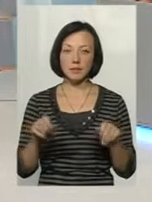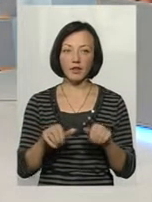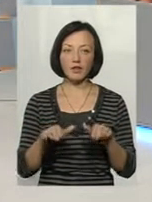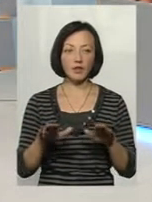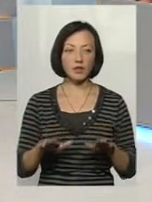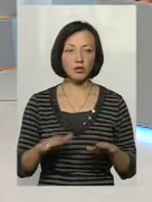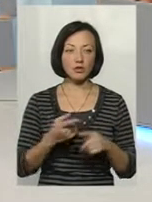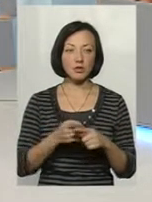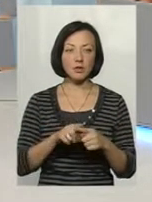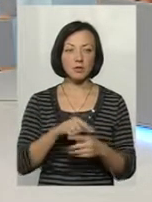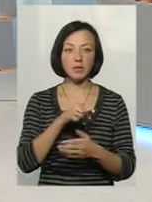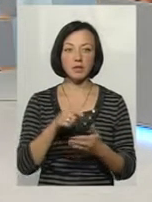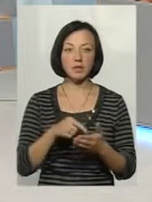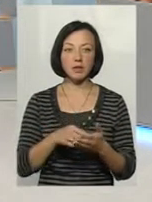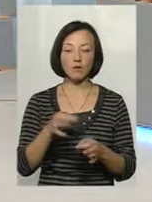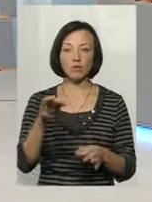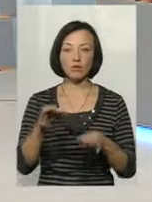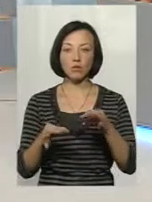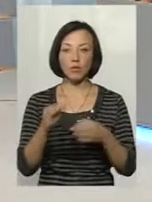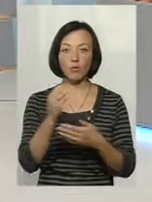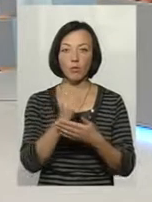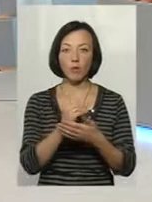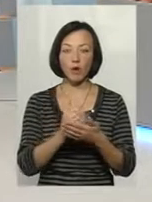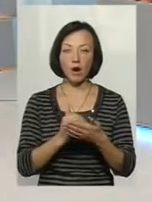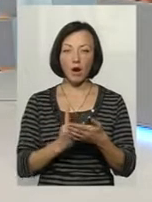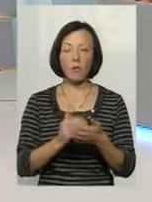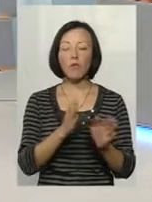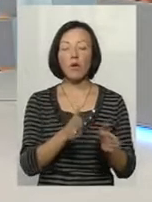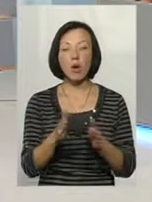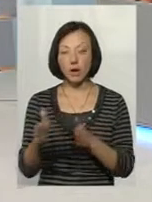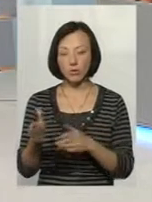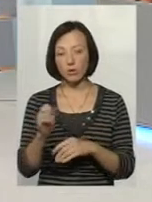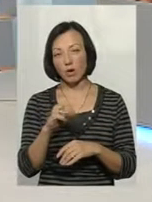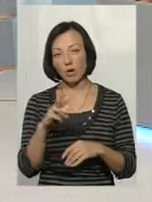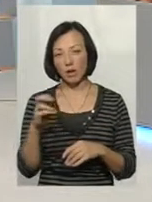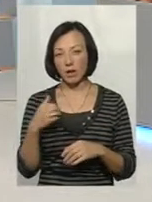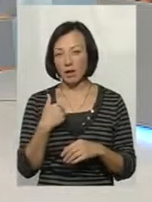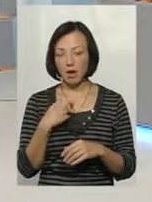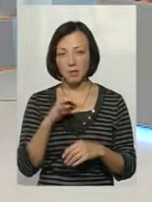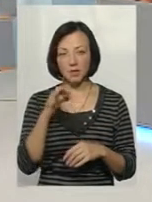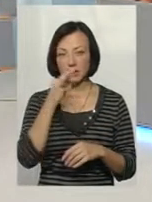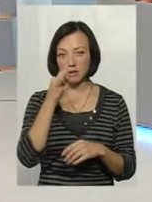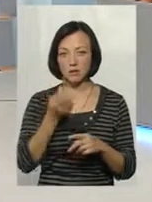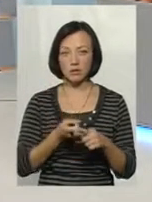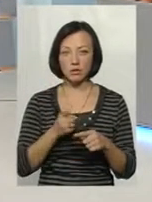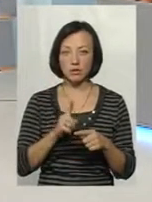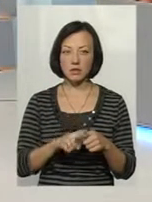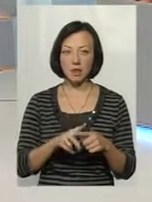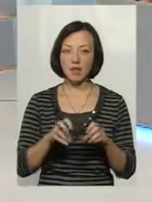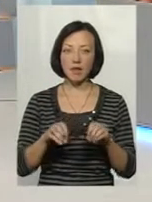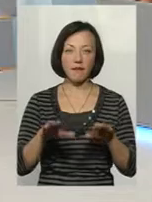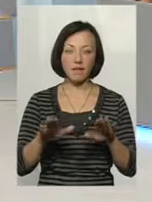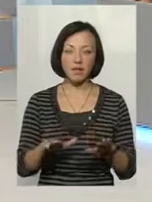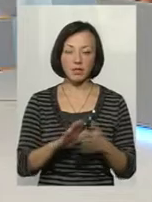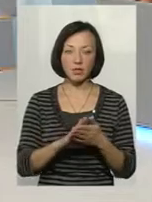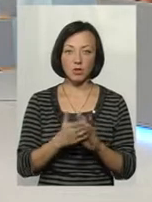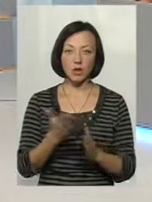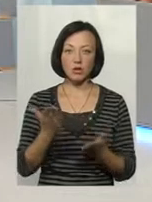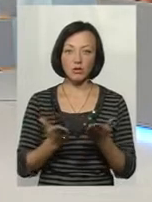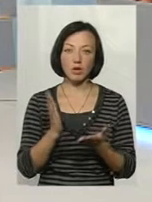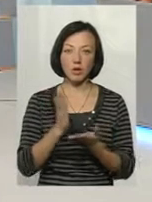вирішують ці питання в судовому порядку, але я би сказав, що це не вихід ситуації. Якщо